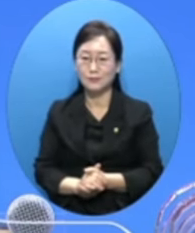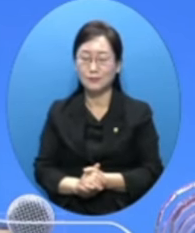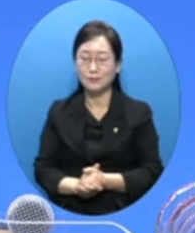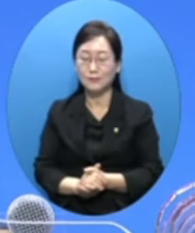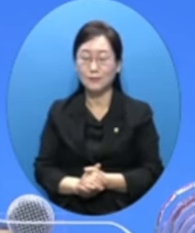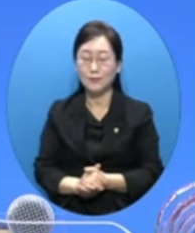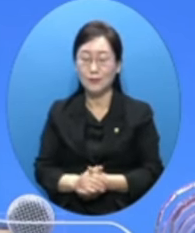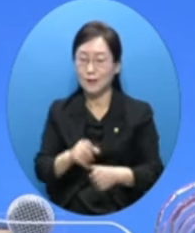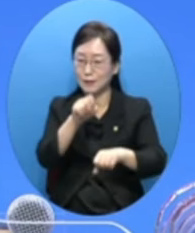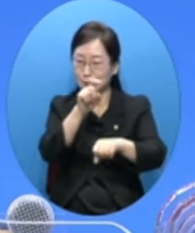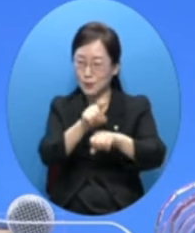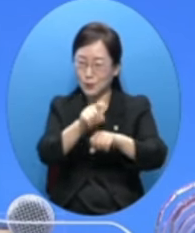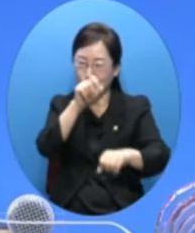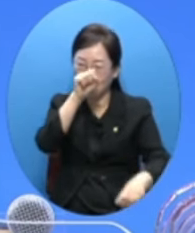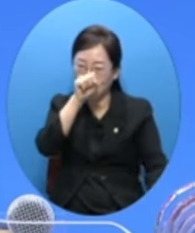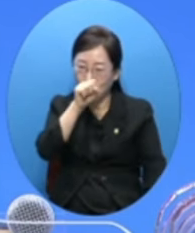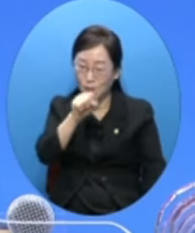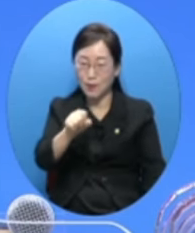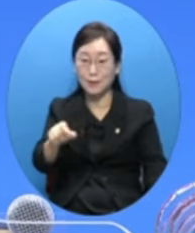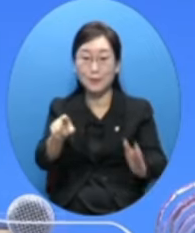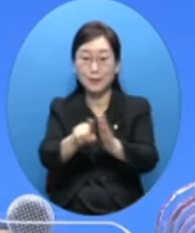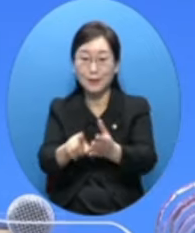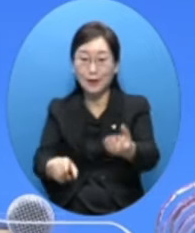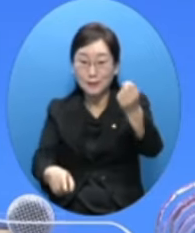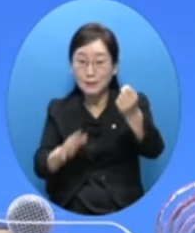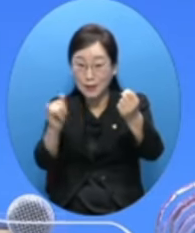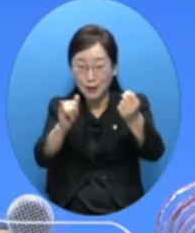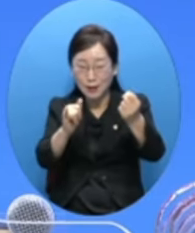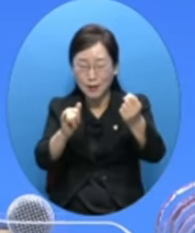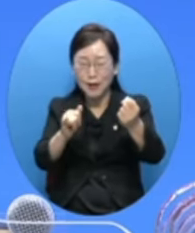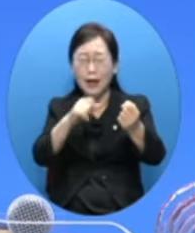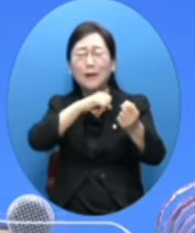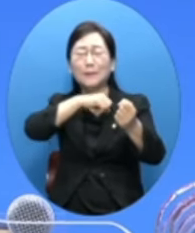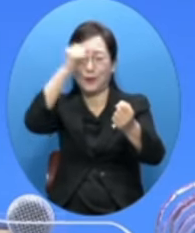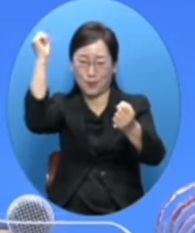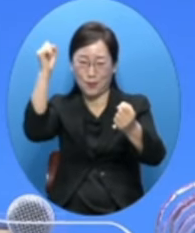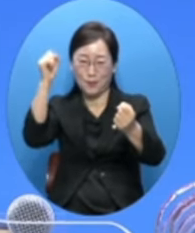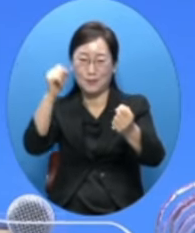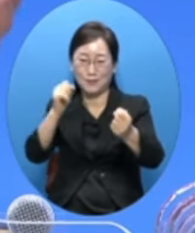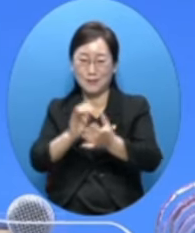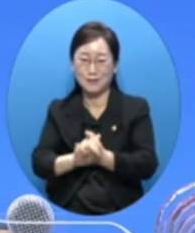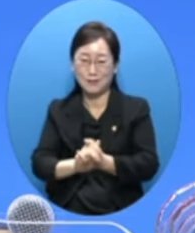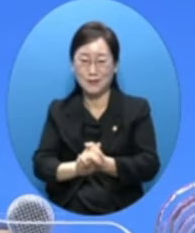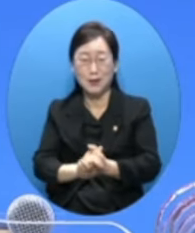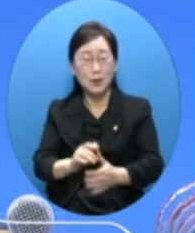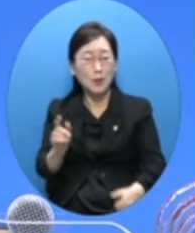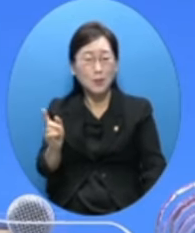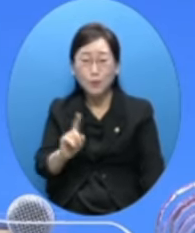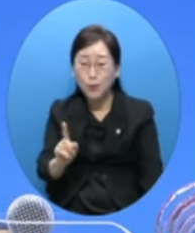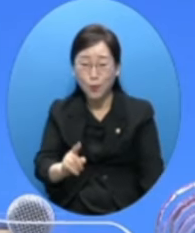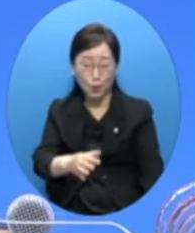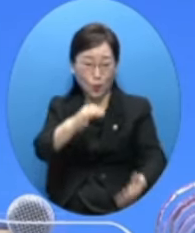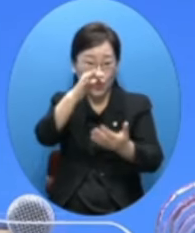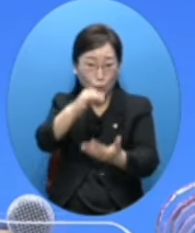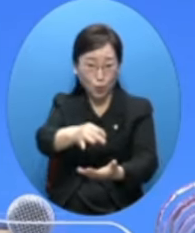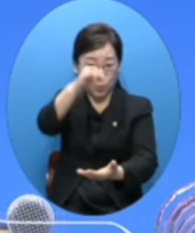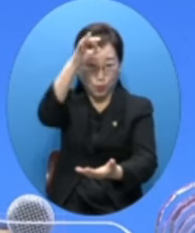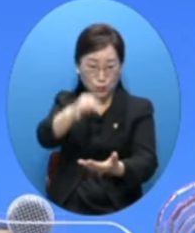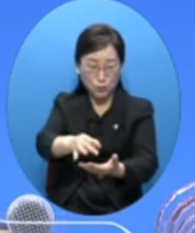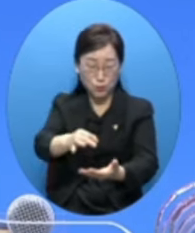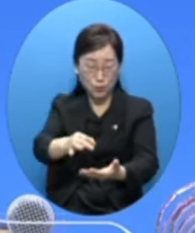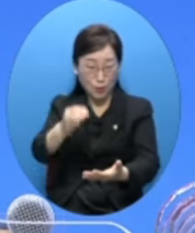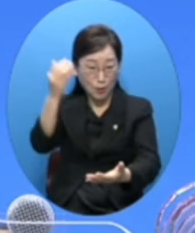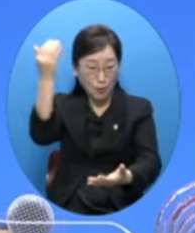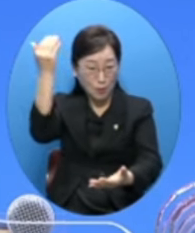성격이 좋고 믿음 있는 사람이면 그냥 합격입니다. 그가 뭐 돈이 많고 많이 배우고 그건 그 두